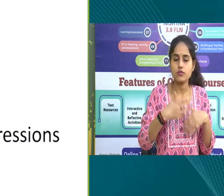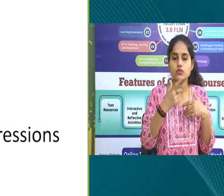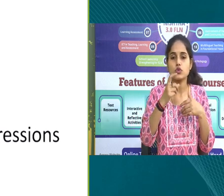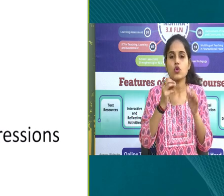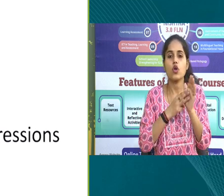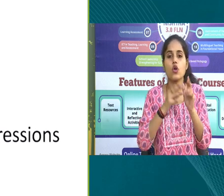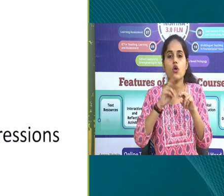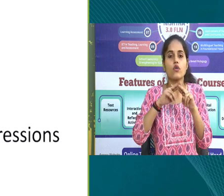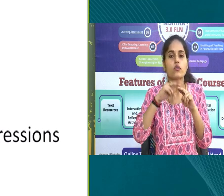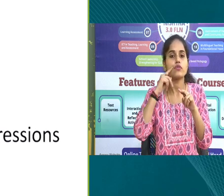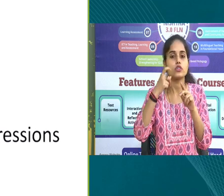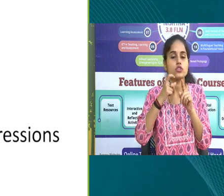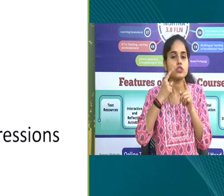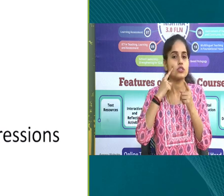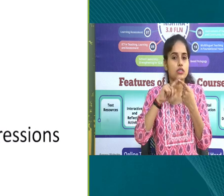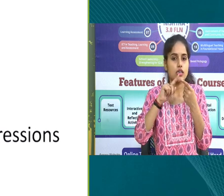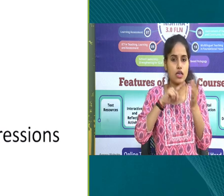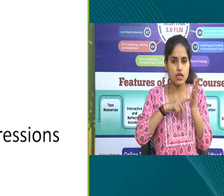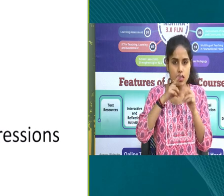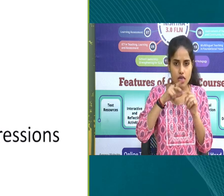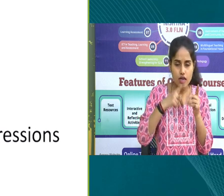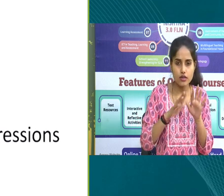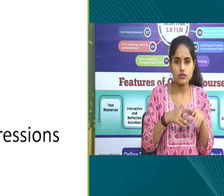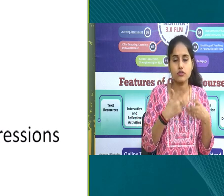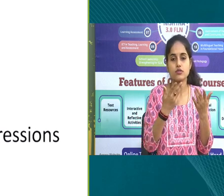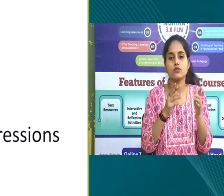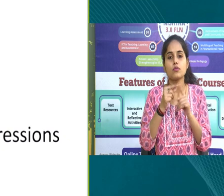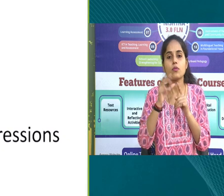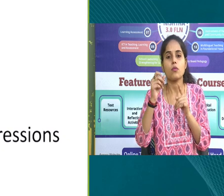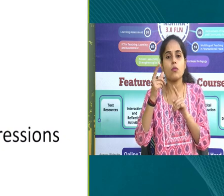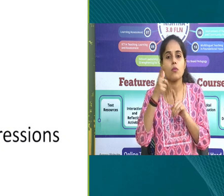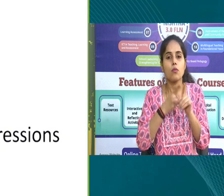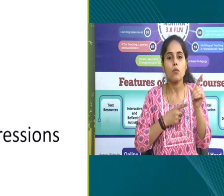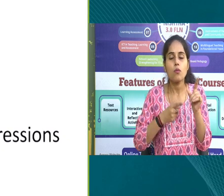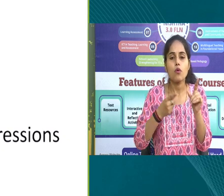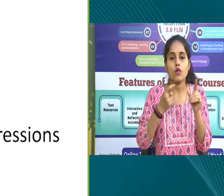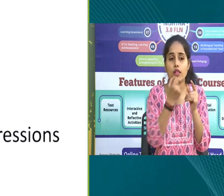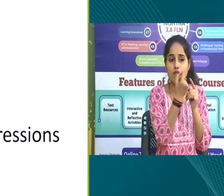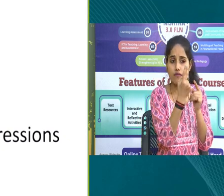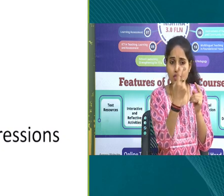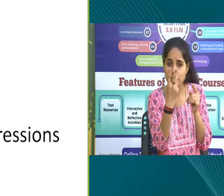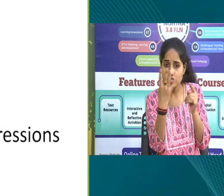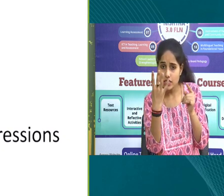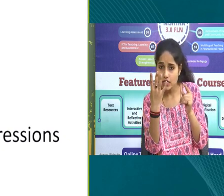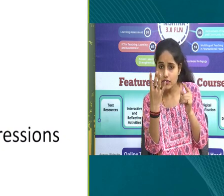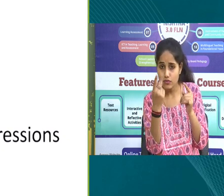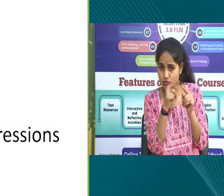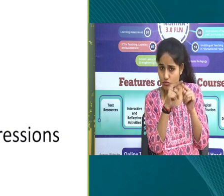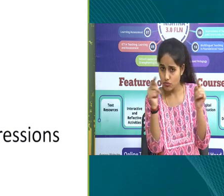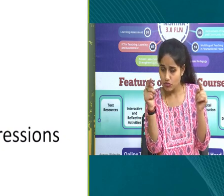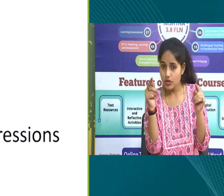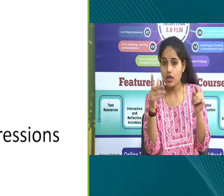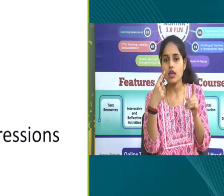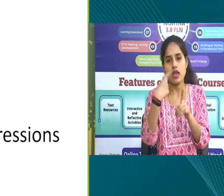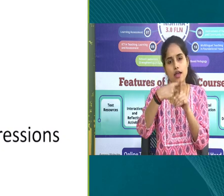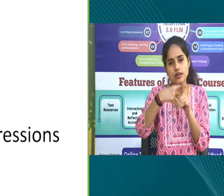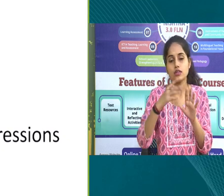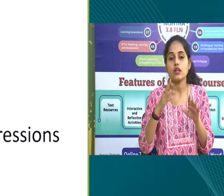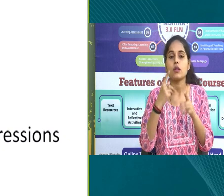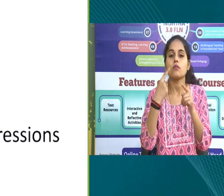मोनोमियल बिनोमियल पॉलिनॉमियल लाइक एंड अनलिकेतन एडिशन